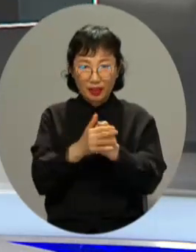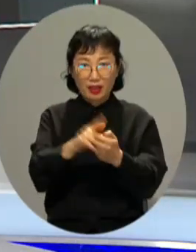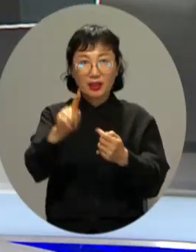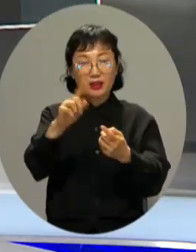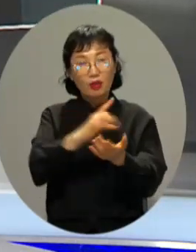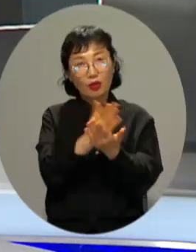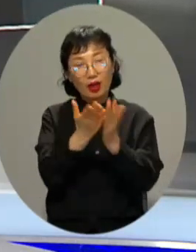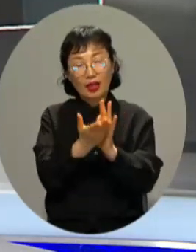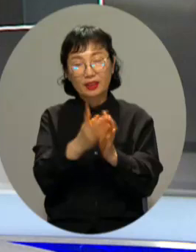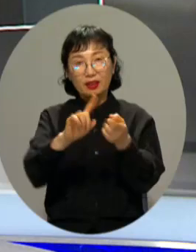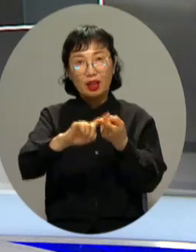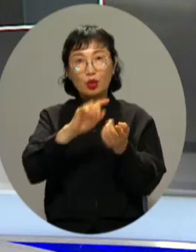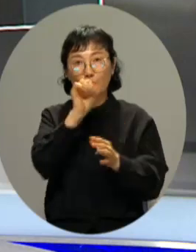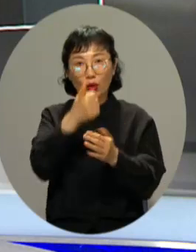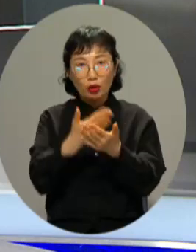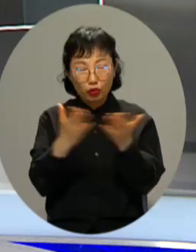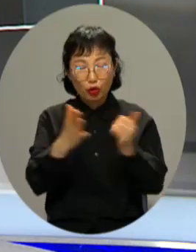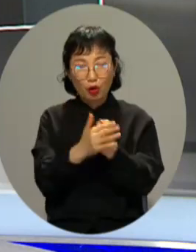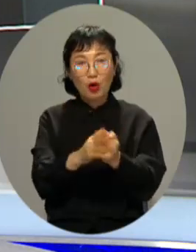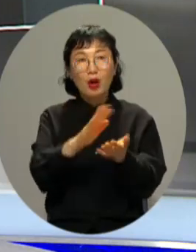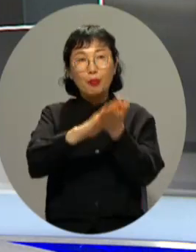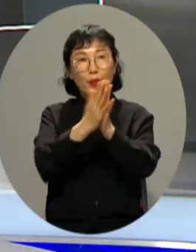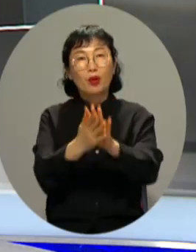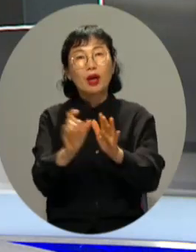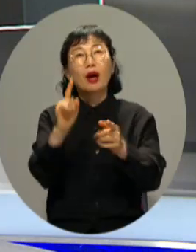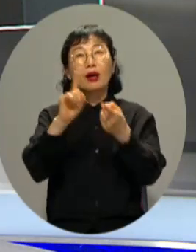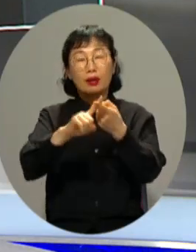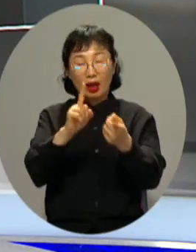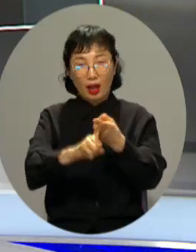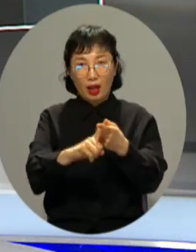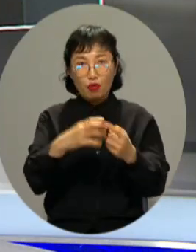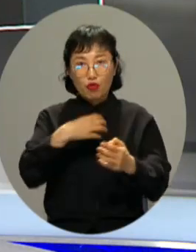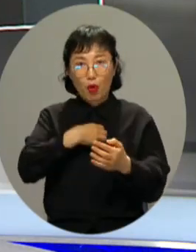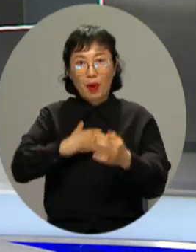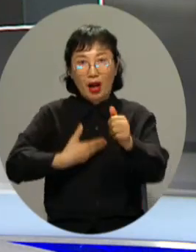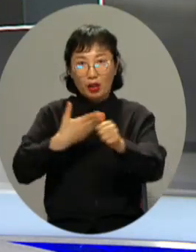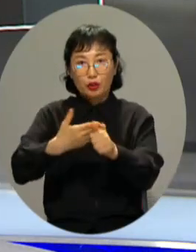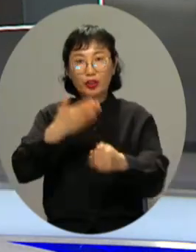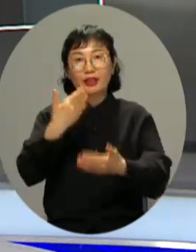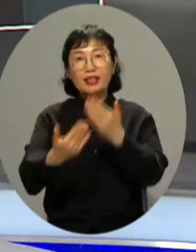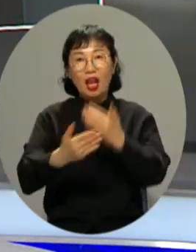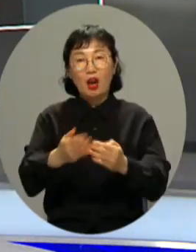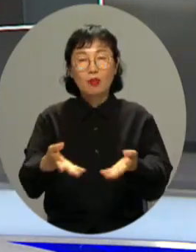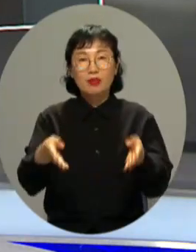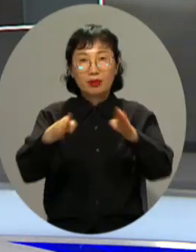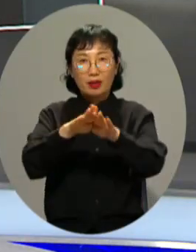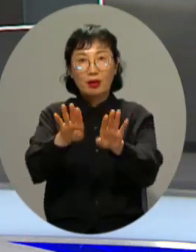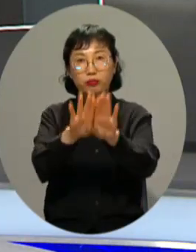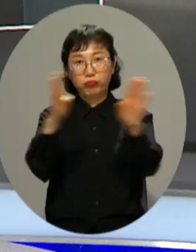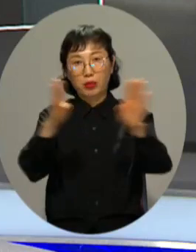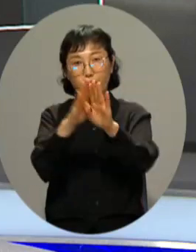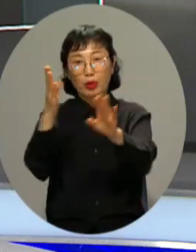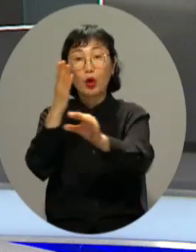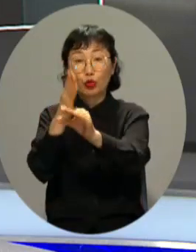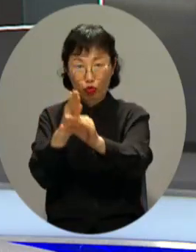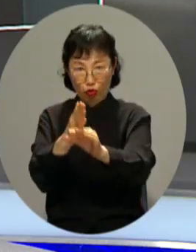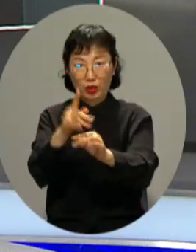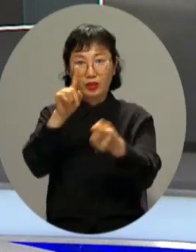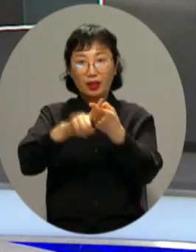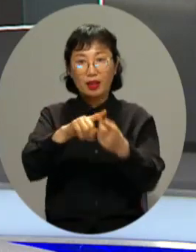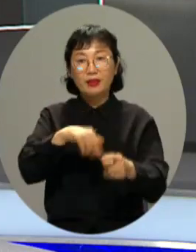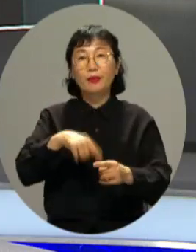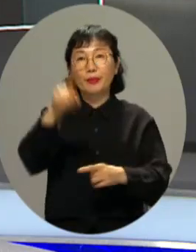소개하고 기후변화의 위험성을 알리는 체험시설이 문을 열어 주목됩니다. 전재용 기자가 개관식에 앞서